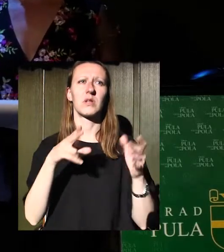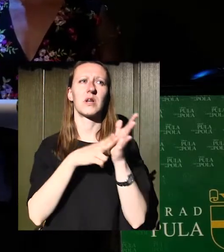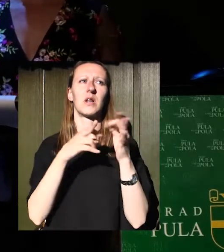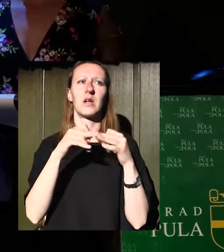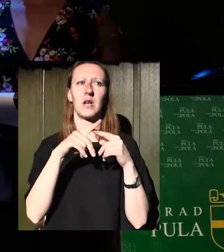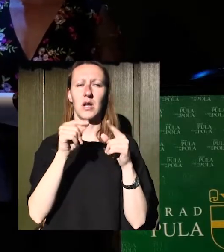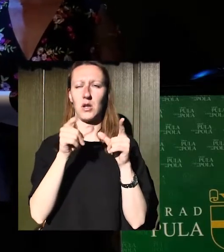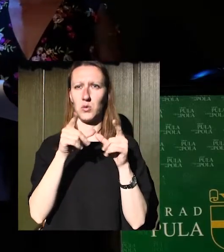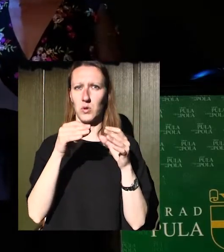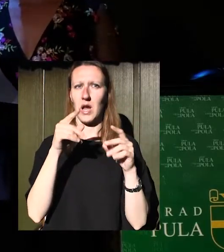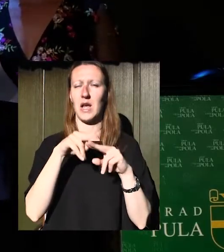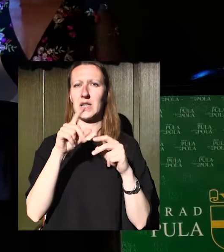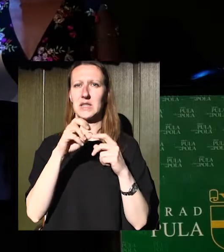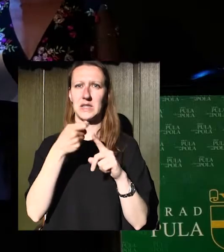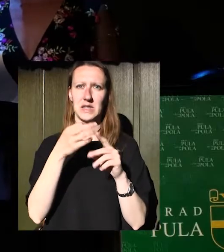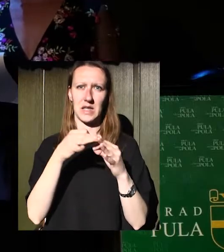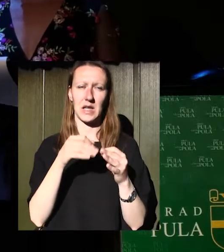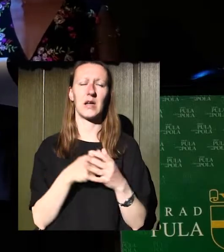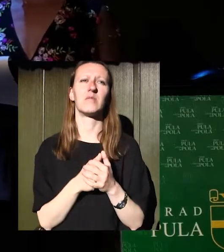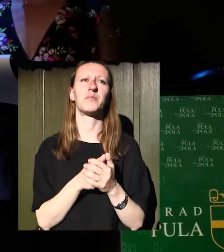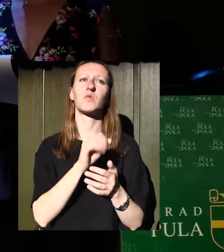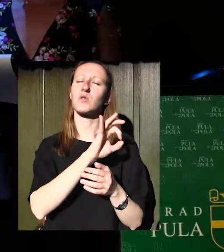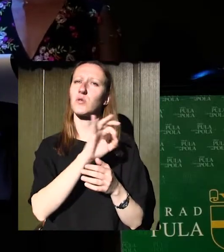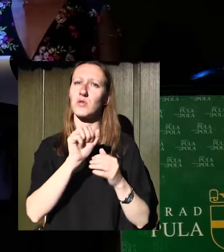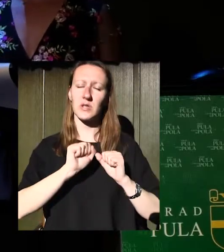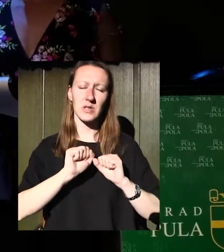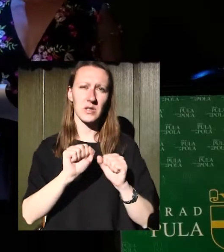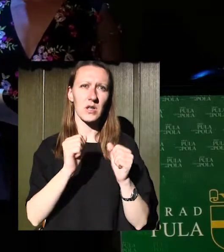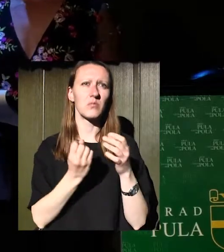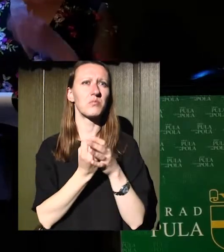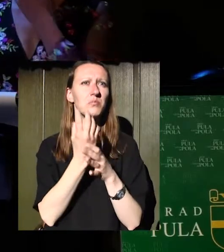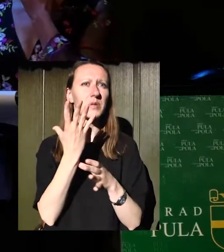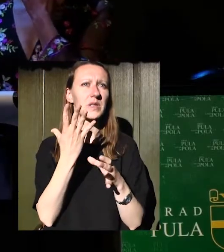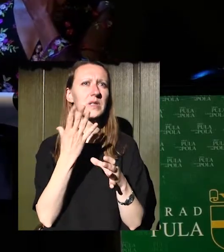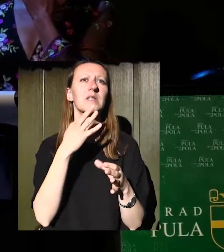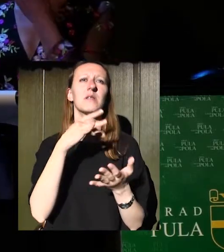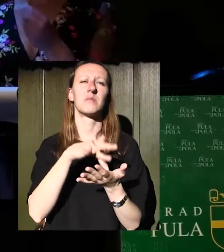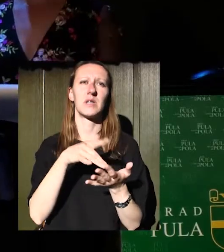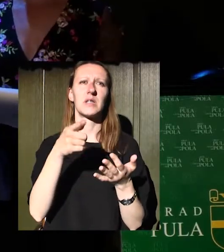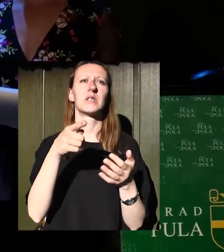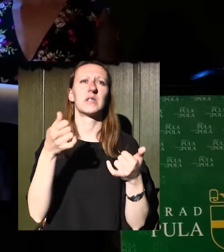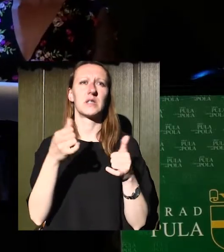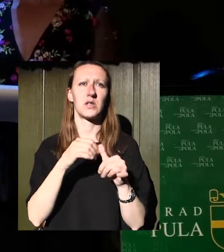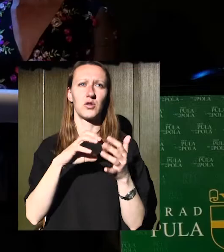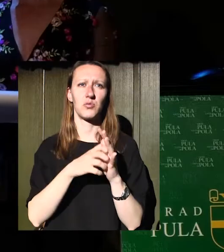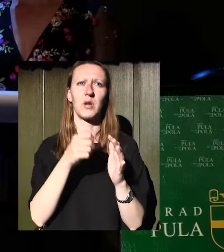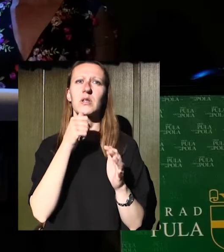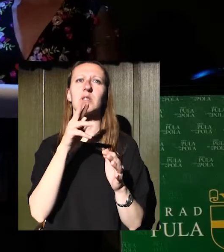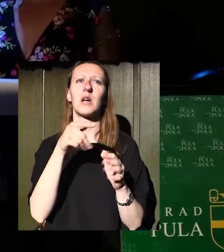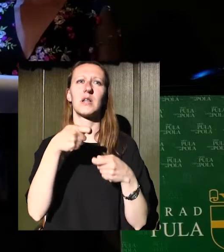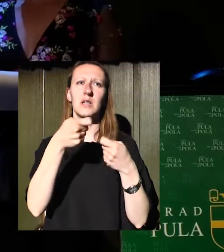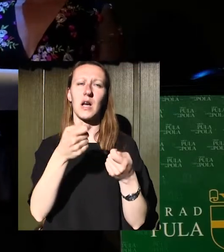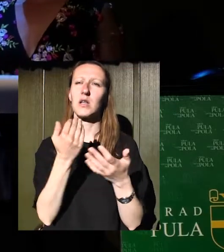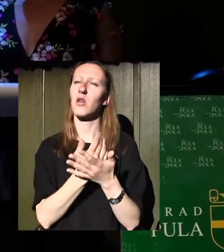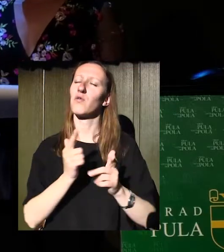ustanova Natura Histrica. Per l'eccezionale contributo alla gestione delle aree naturali protette sul territorio della regione istriana e per